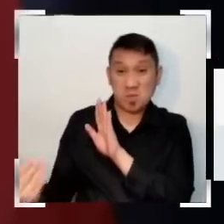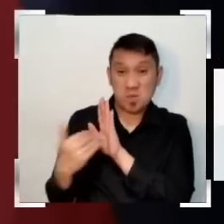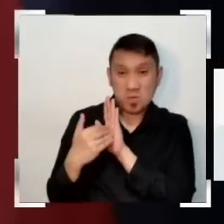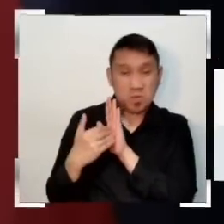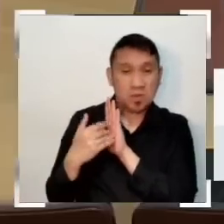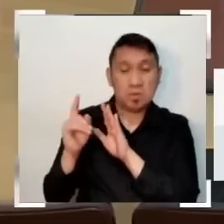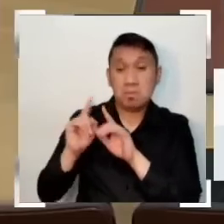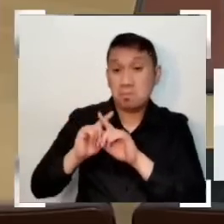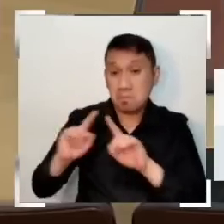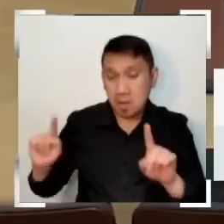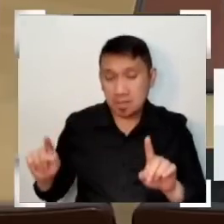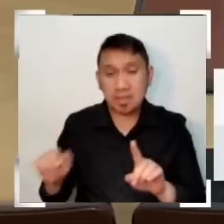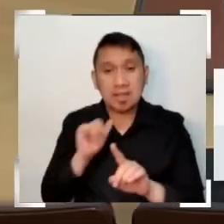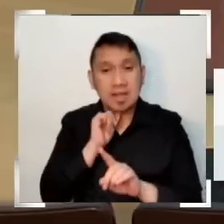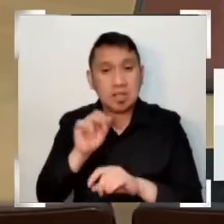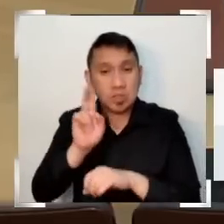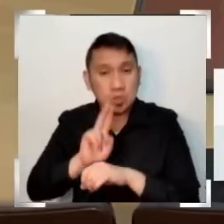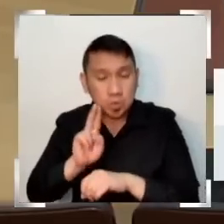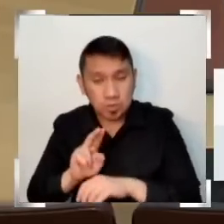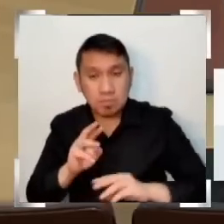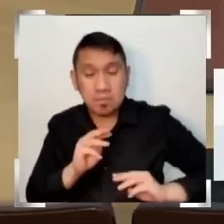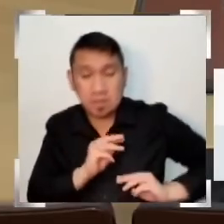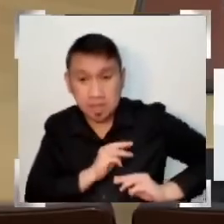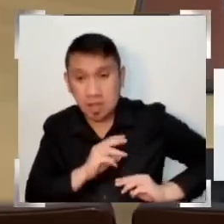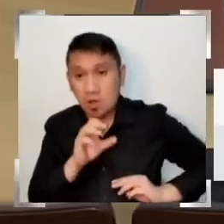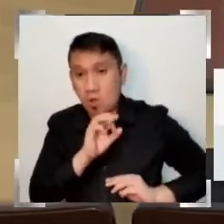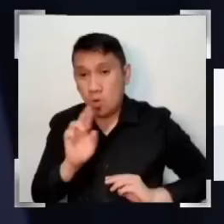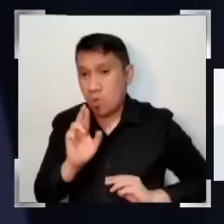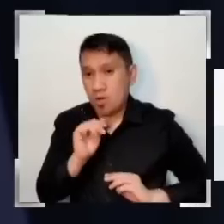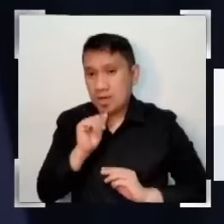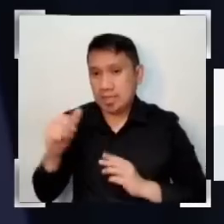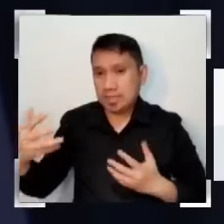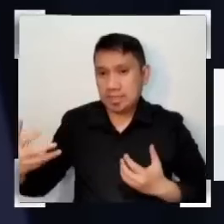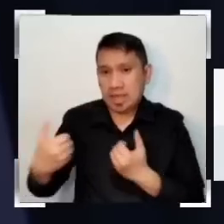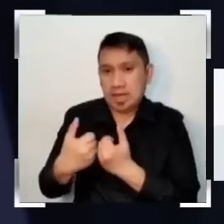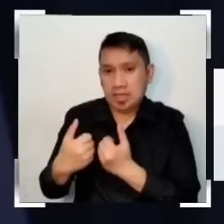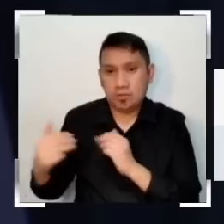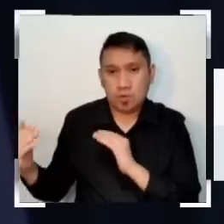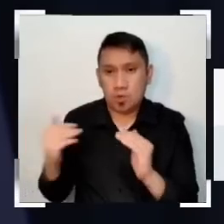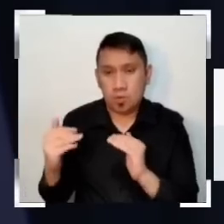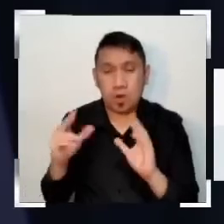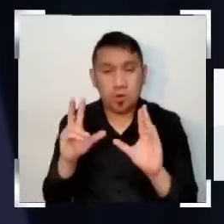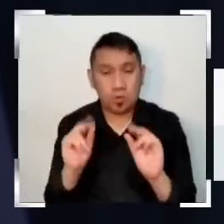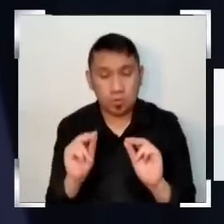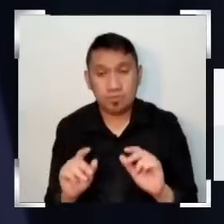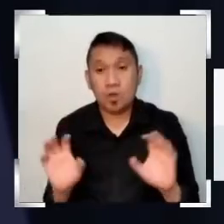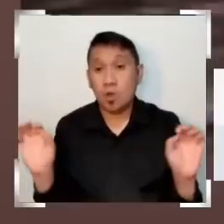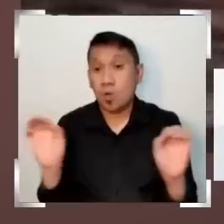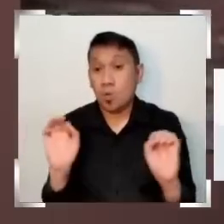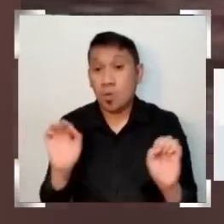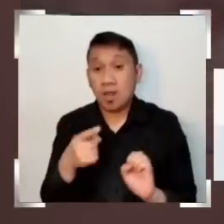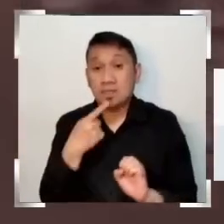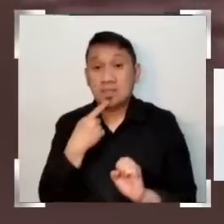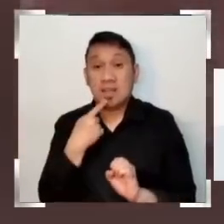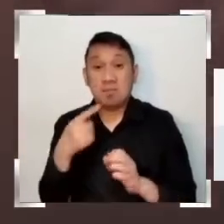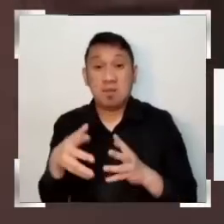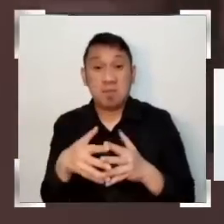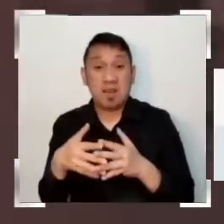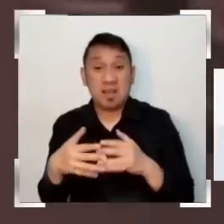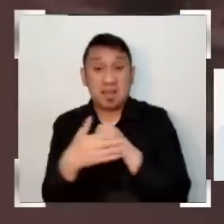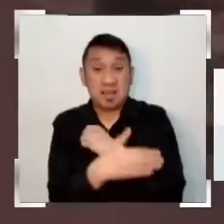taktikang militar o lantarang paghahamon ng gyera. Walang bansang binanggit ang Amerika, pero dati na